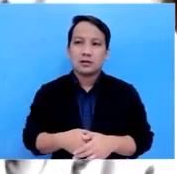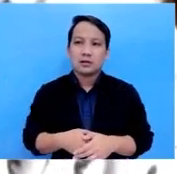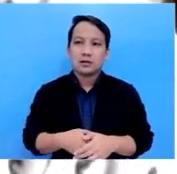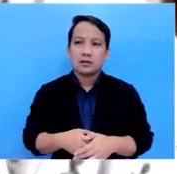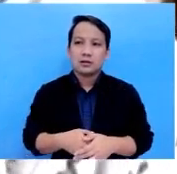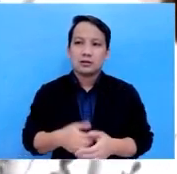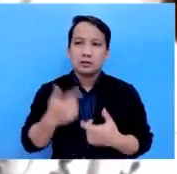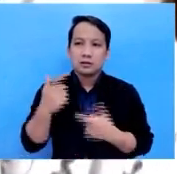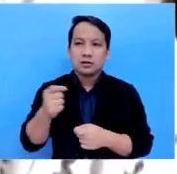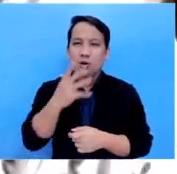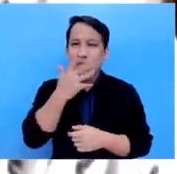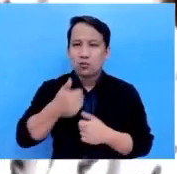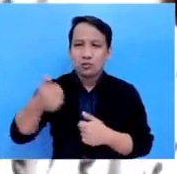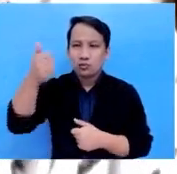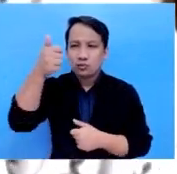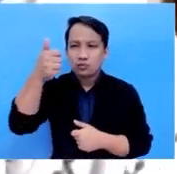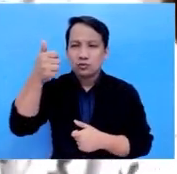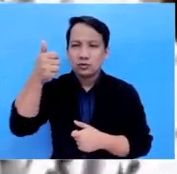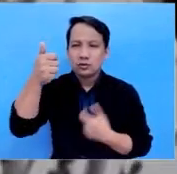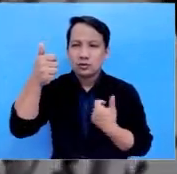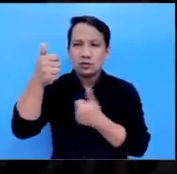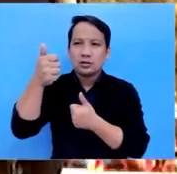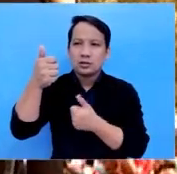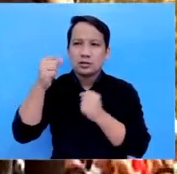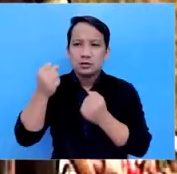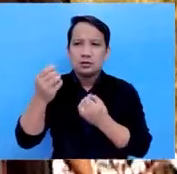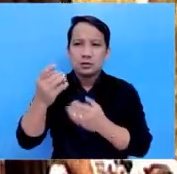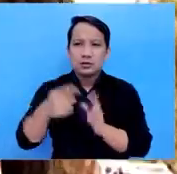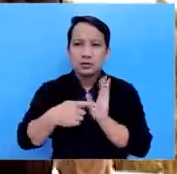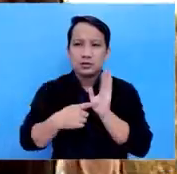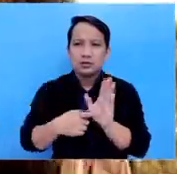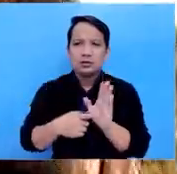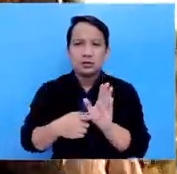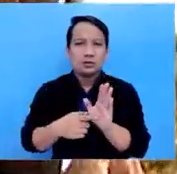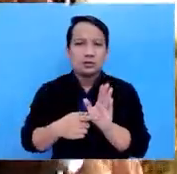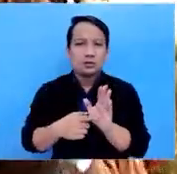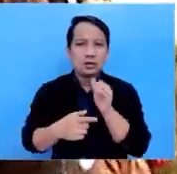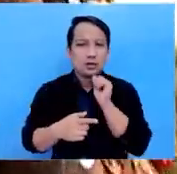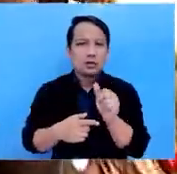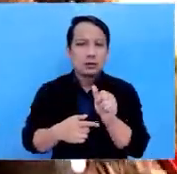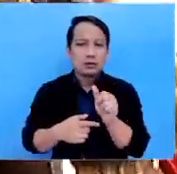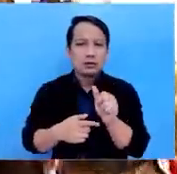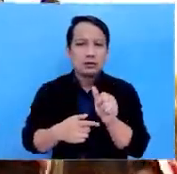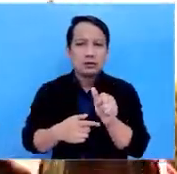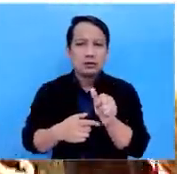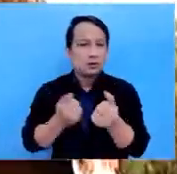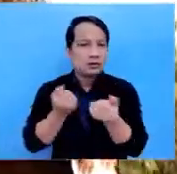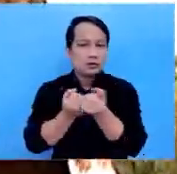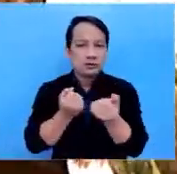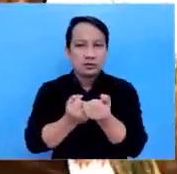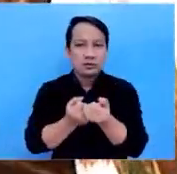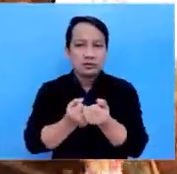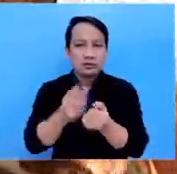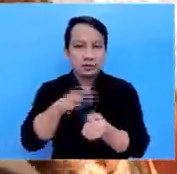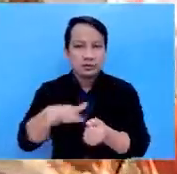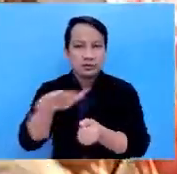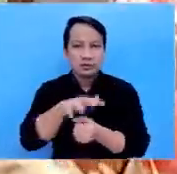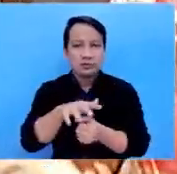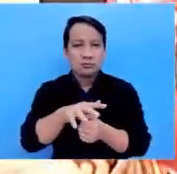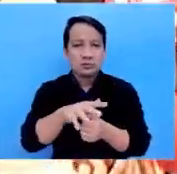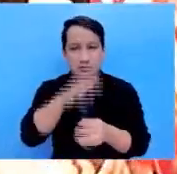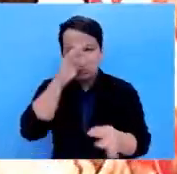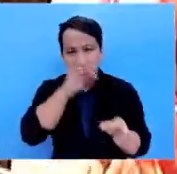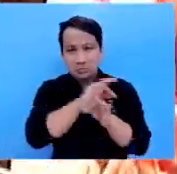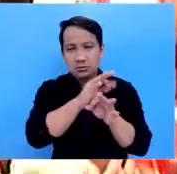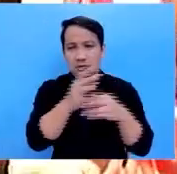with the winner. Kung baga marami dyan ay hindi talaga rabid supporters. The rabid supporters will be faithful to the end.